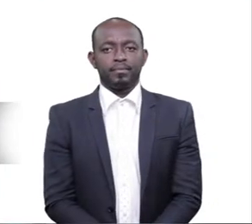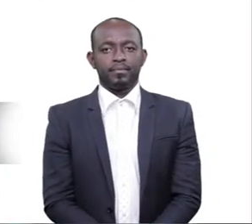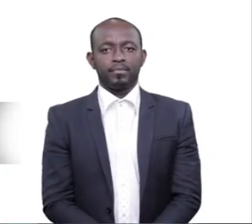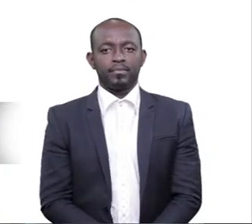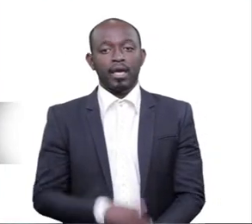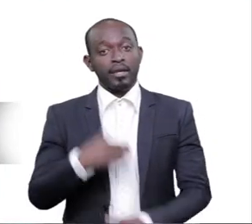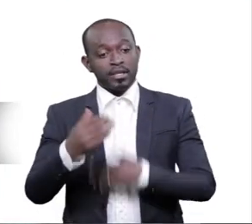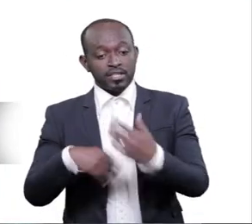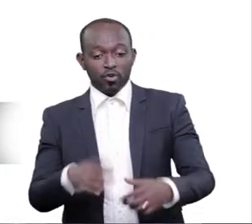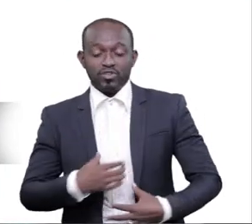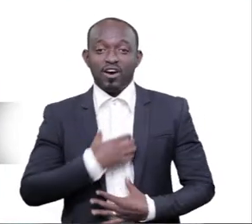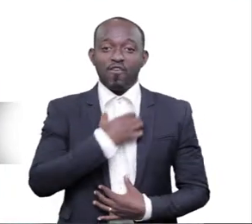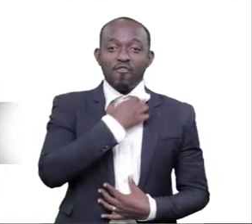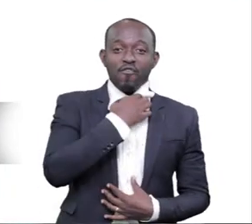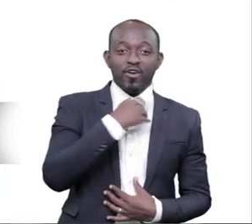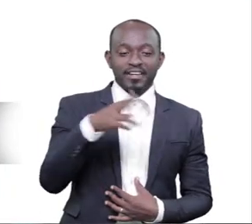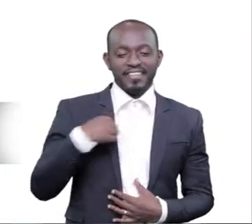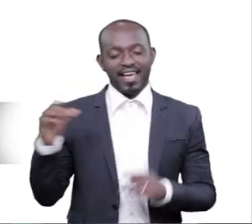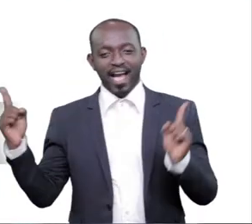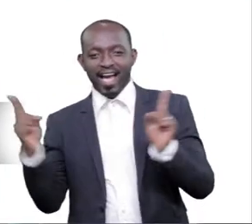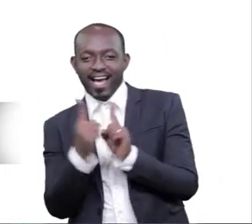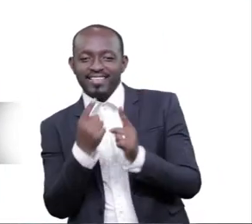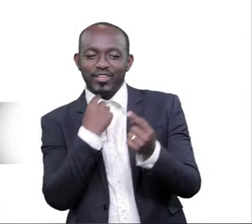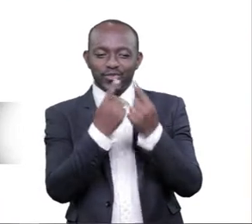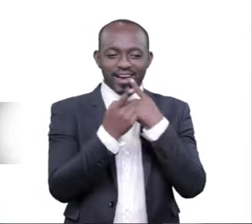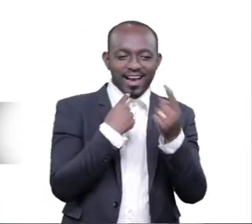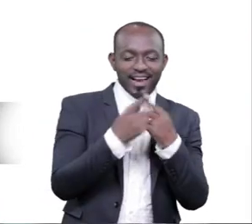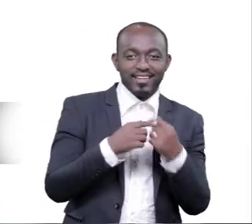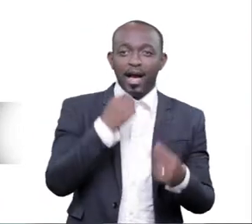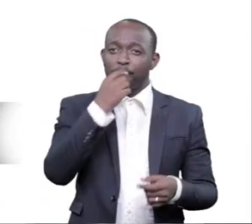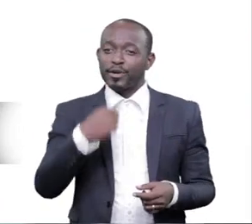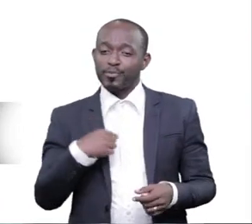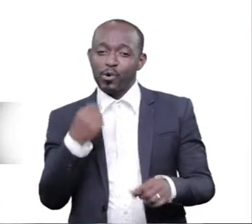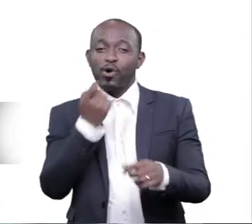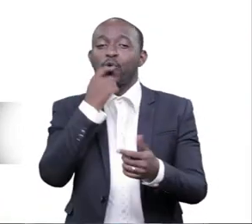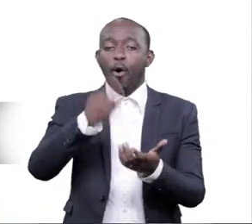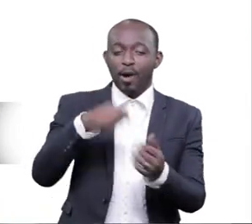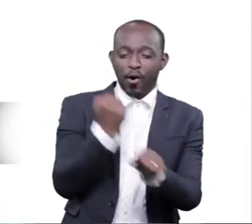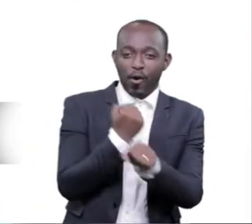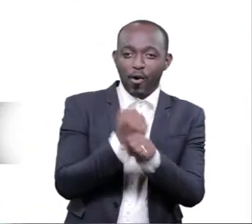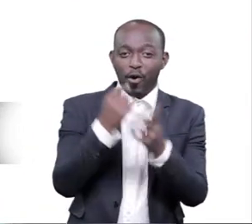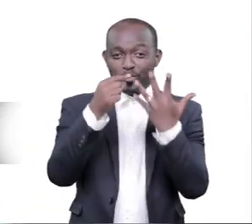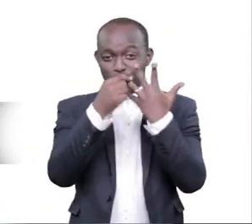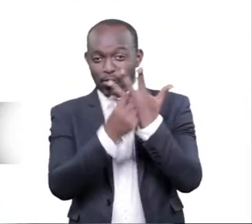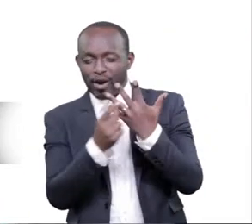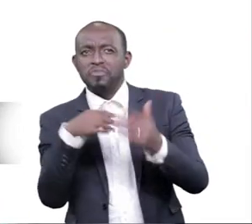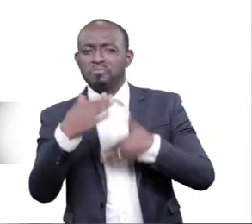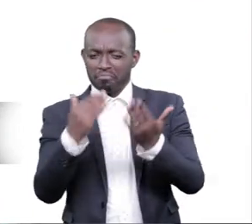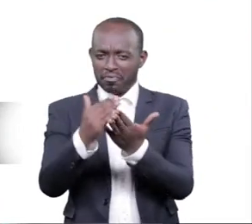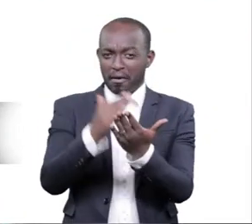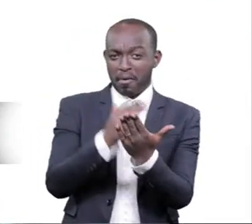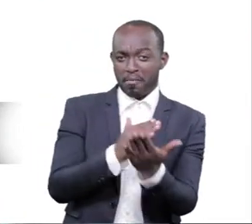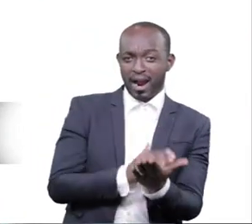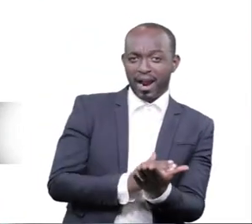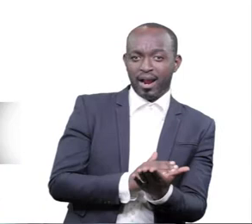yagiye akunda kunsura kenshi akanyegereza kenshi yamubwira uburyo kituzabana dupanga no kunywa tuzabana